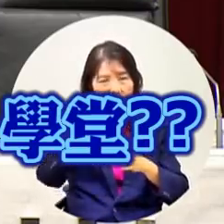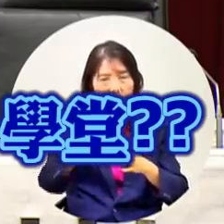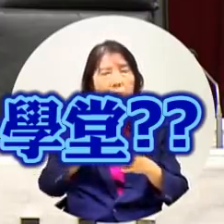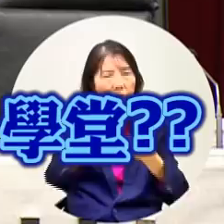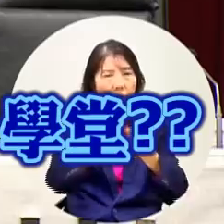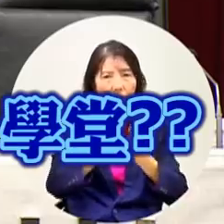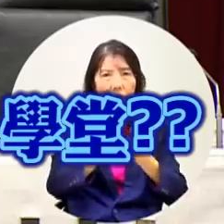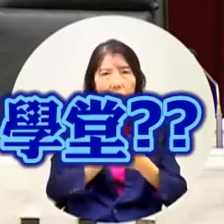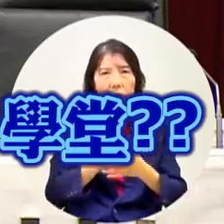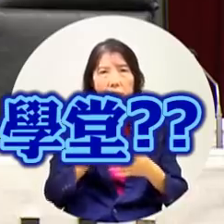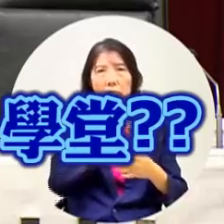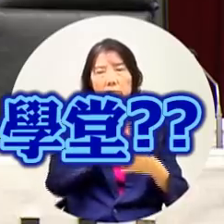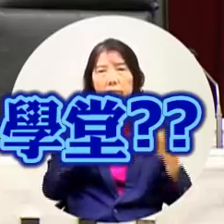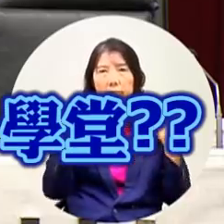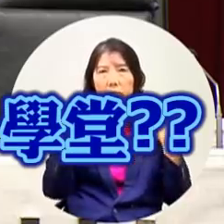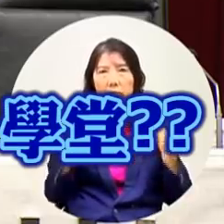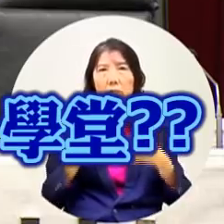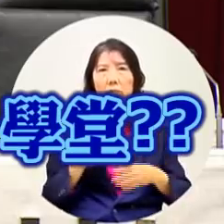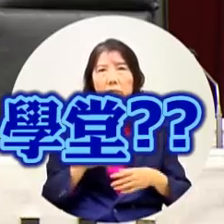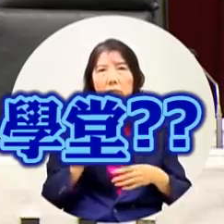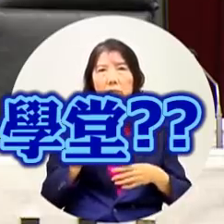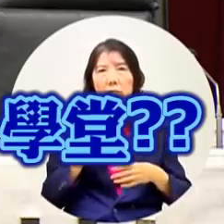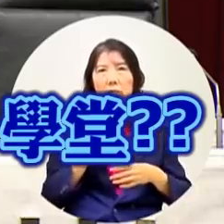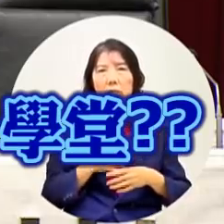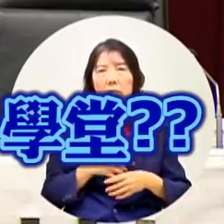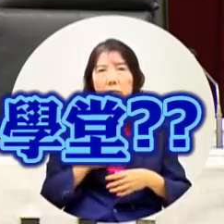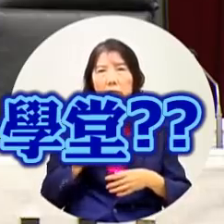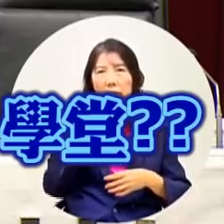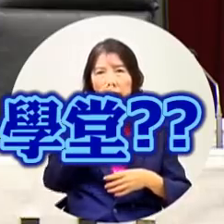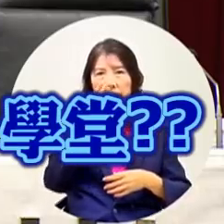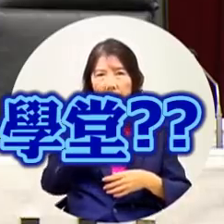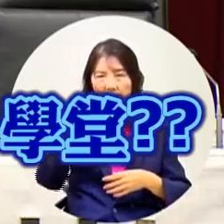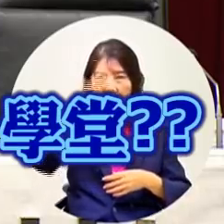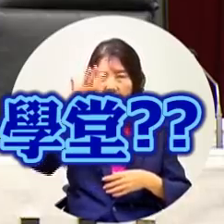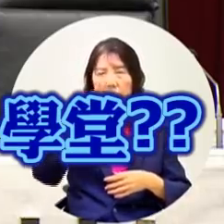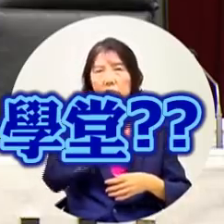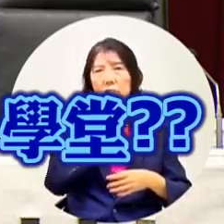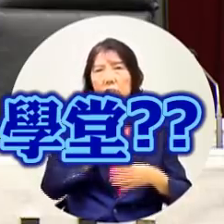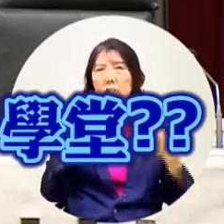一简单，成败拢你啊，这较有啥物啊？较有啥通讲的？